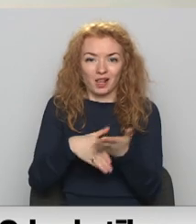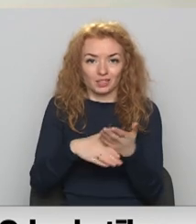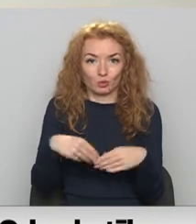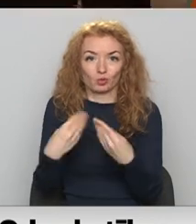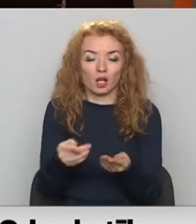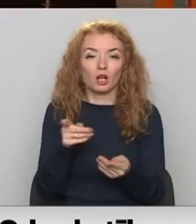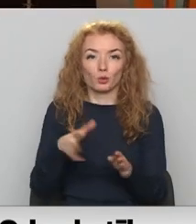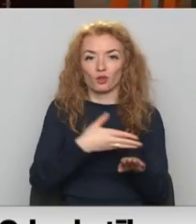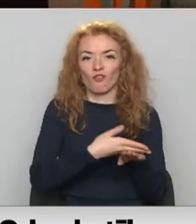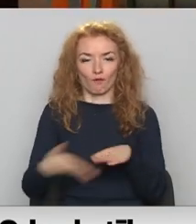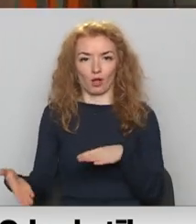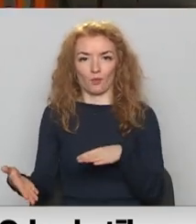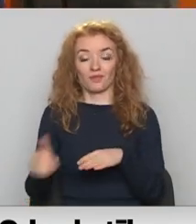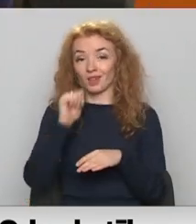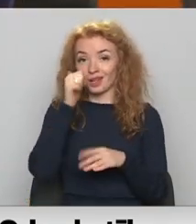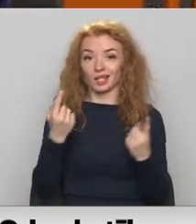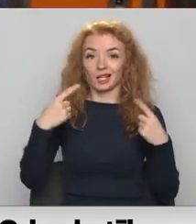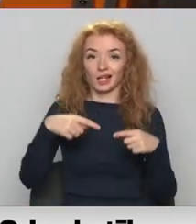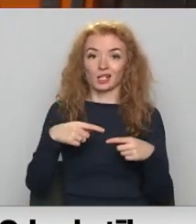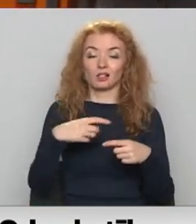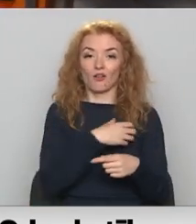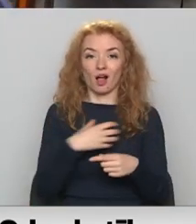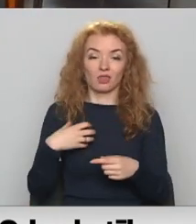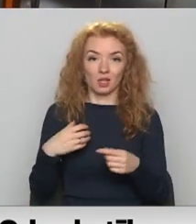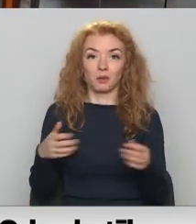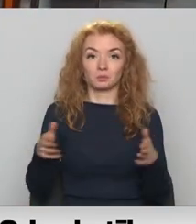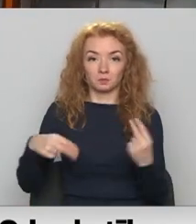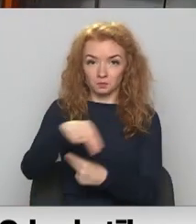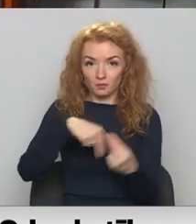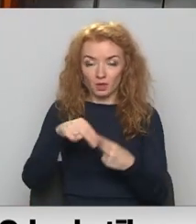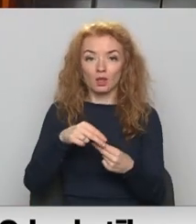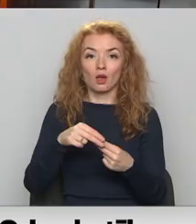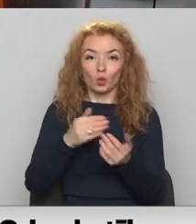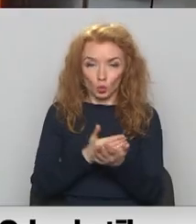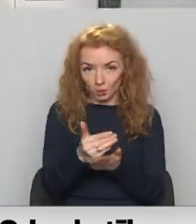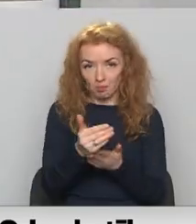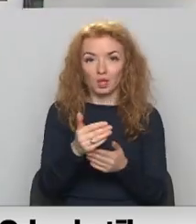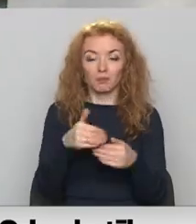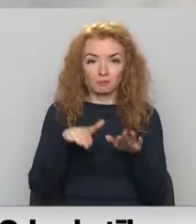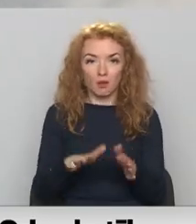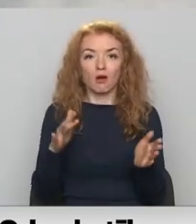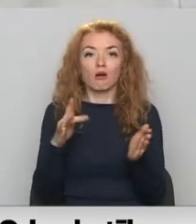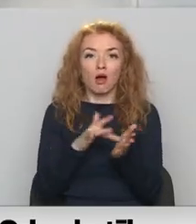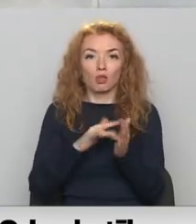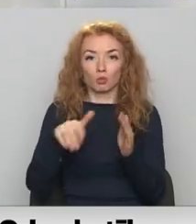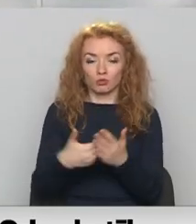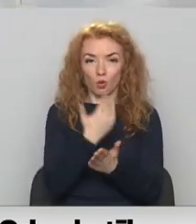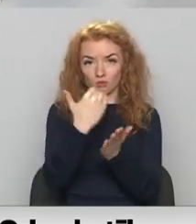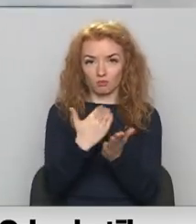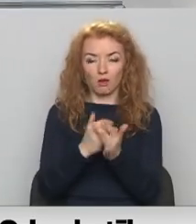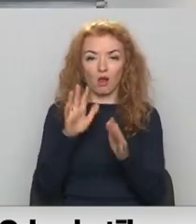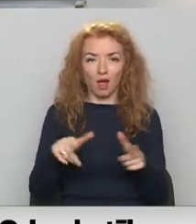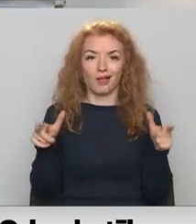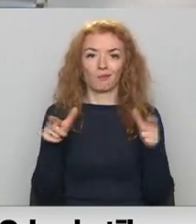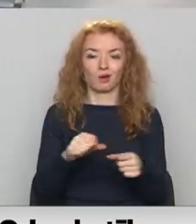notiks novēloti. Rīt krīzes vadības padomes sēdē politiķi ar dienestiem turpinās spriest, kādi soļi speram, lai COVID-19